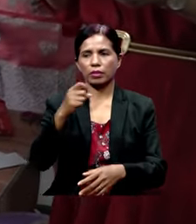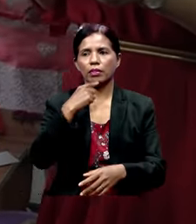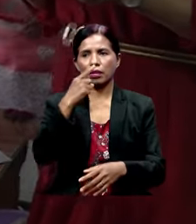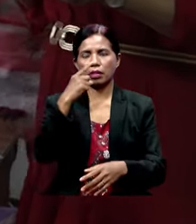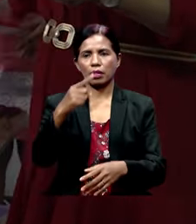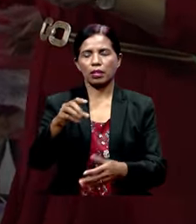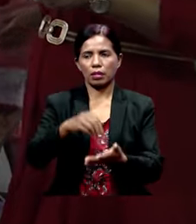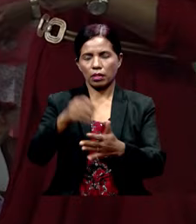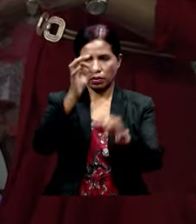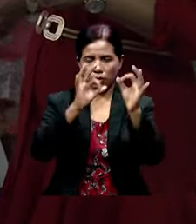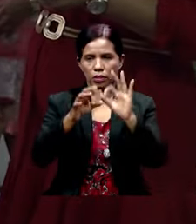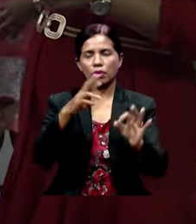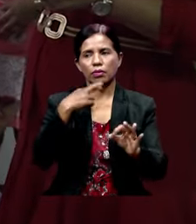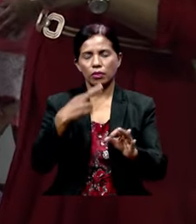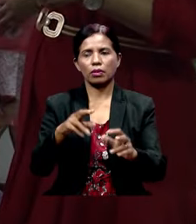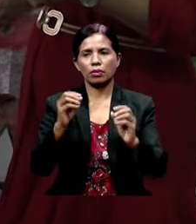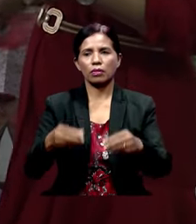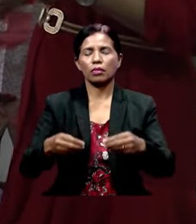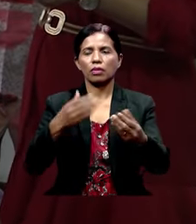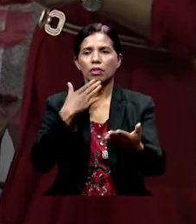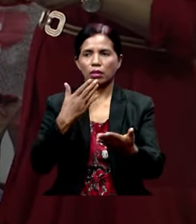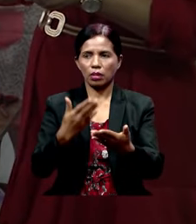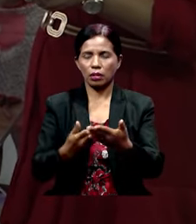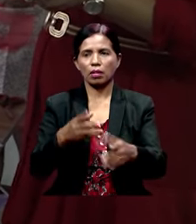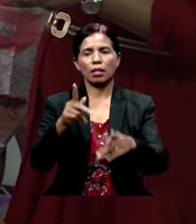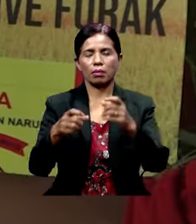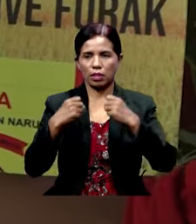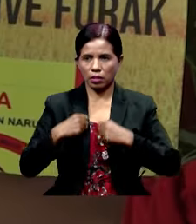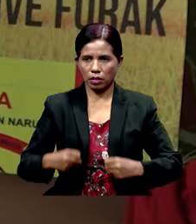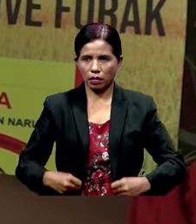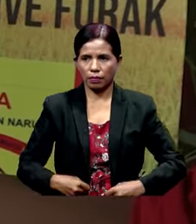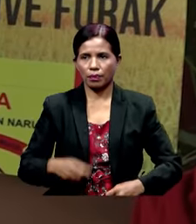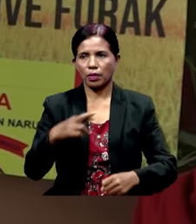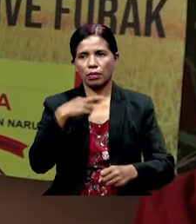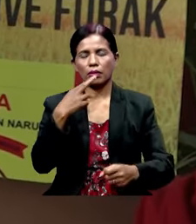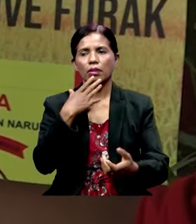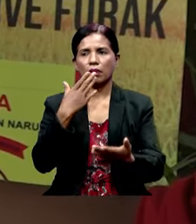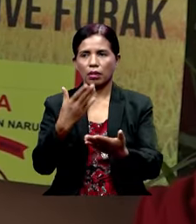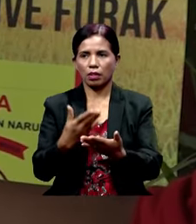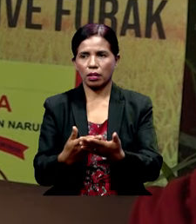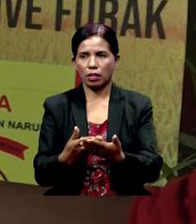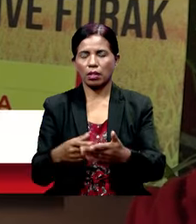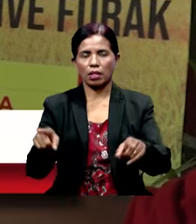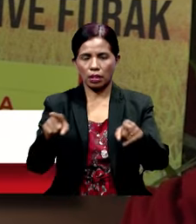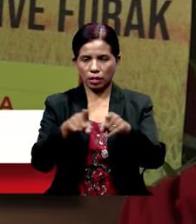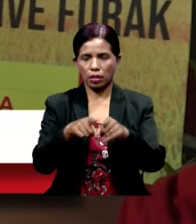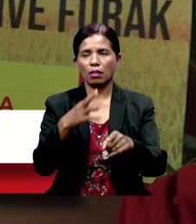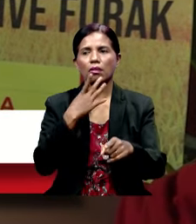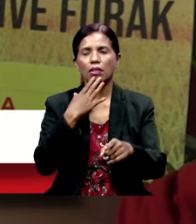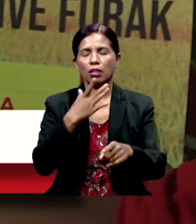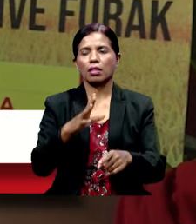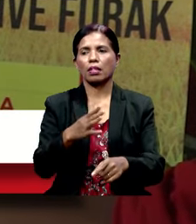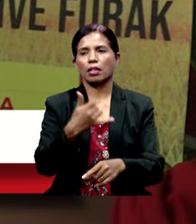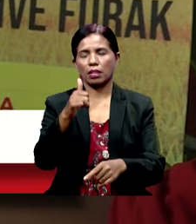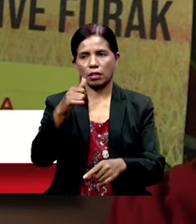mos garante kata ku fos refere fo nutrição dia ba emania Saudi. Fos ne ninia kare peristrik mak anesane nia korne kinor